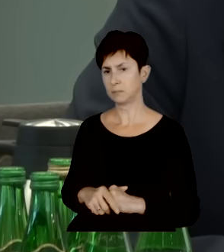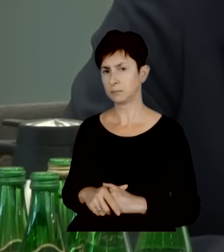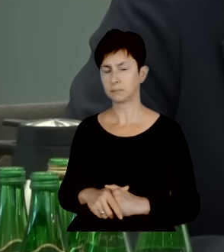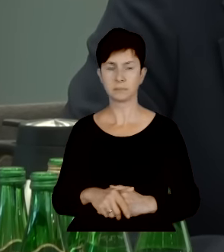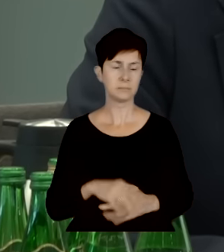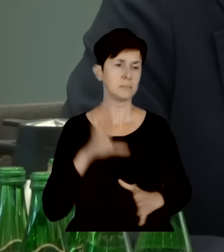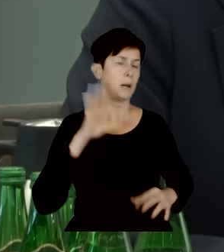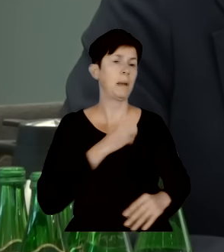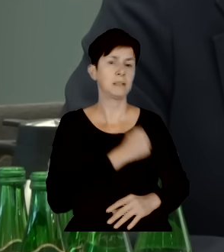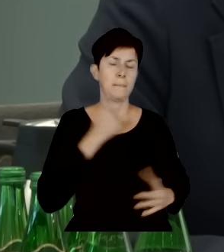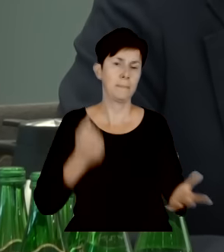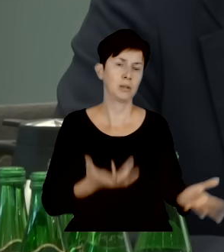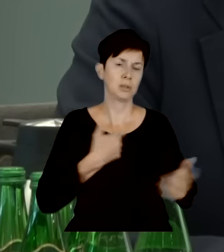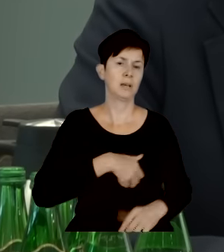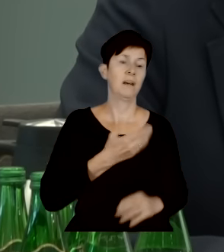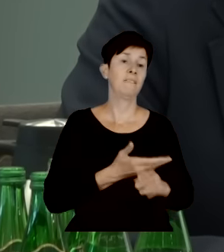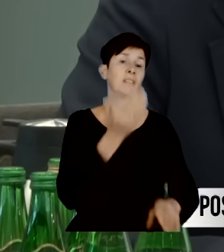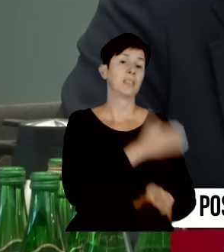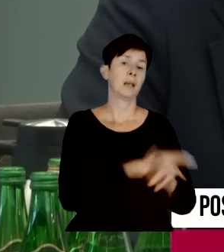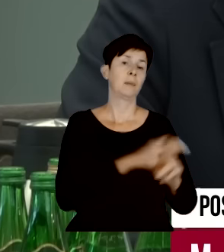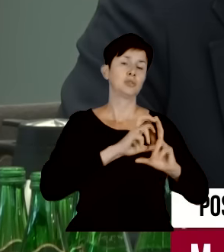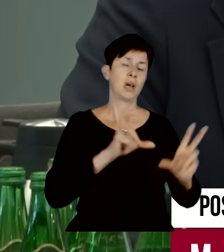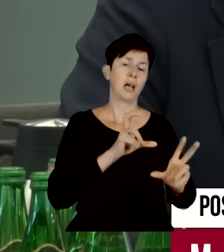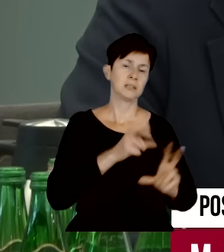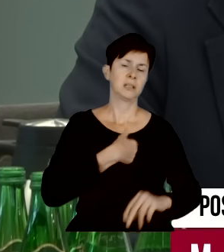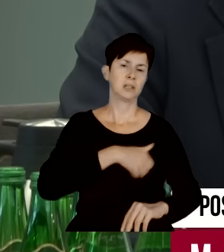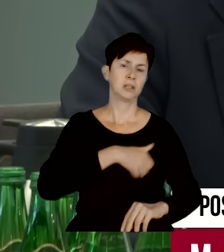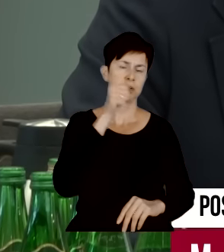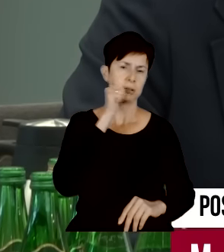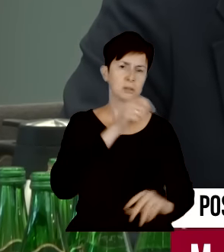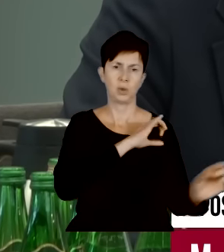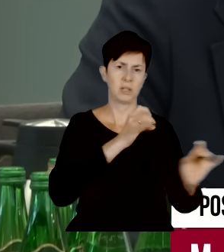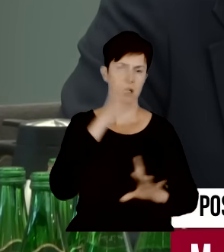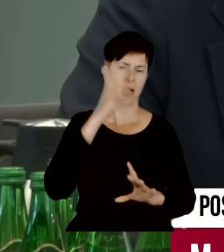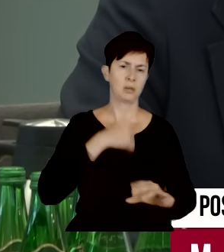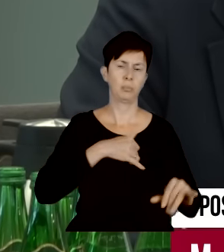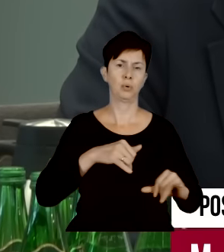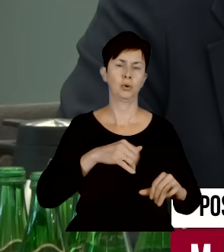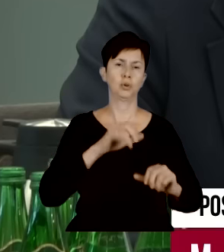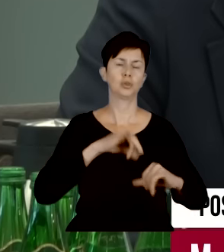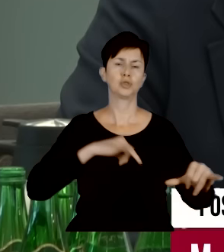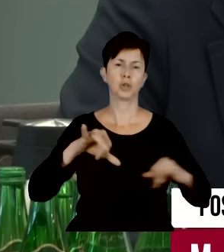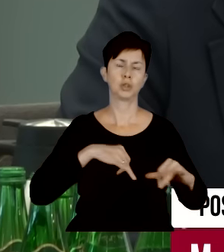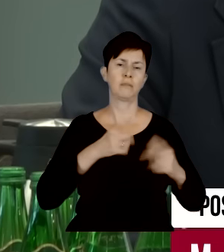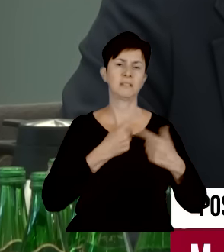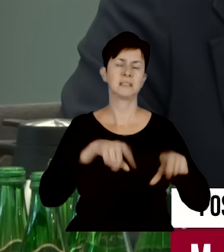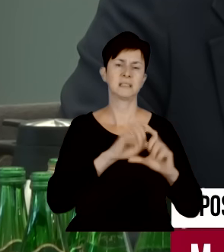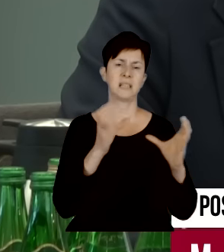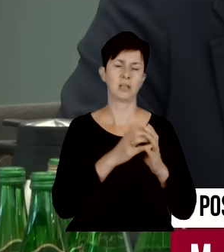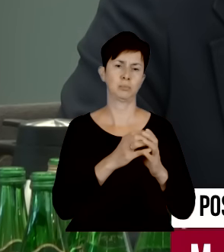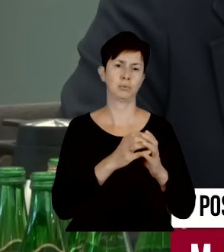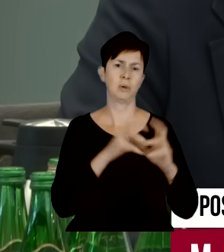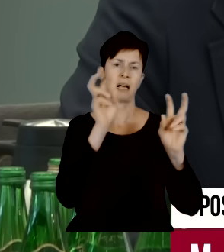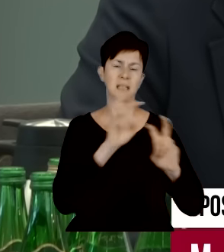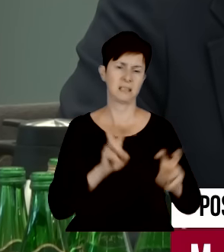poseł codziennie wówczas z rana miałem rządowy zespół zarządzania kryzysowego i nie wiem czy pani